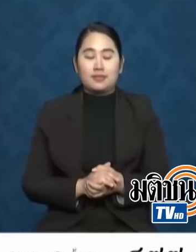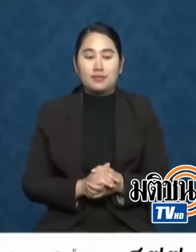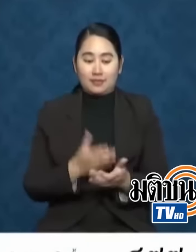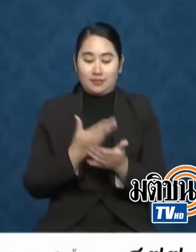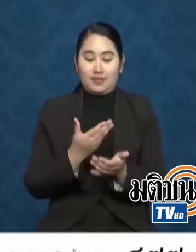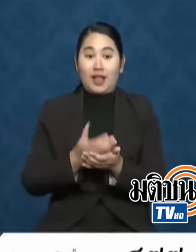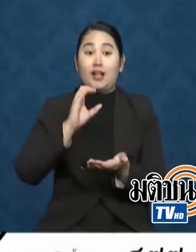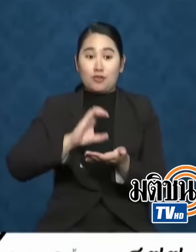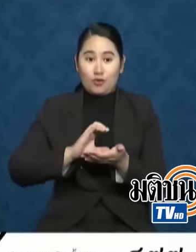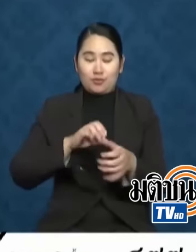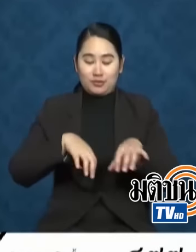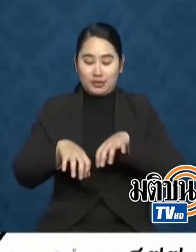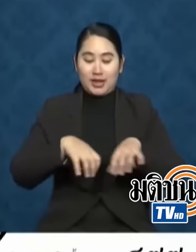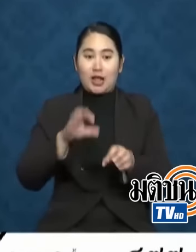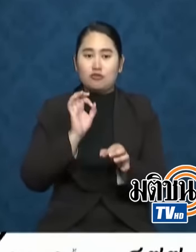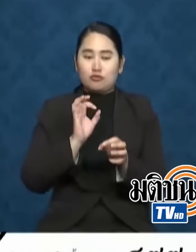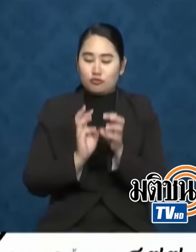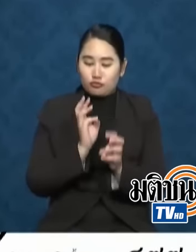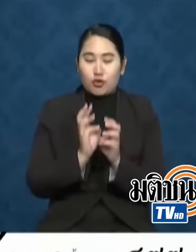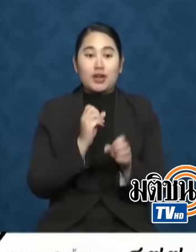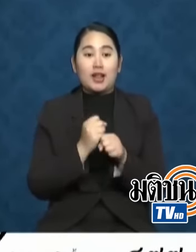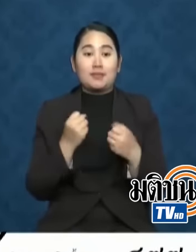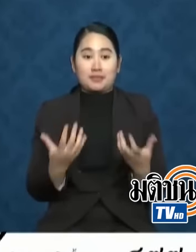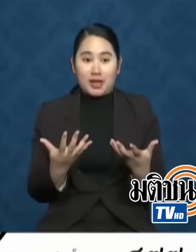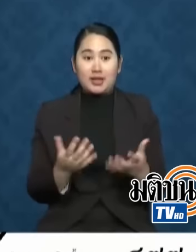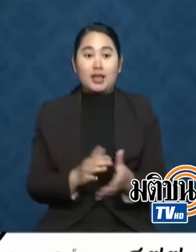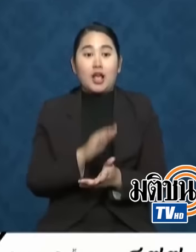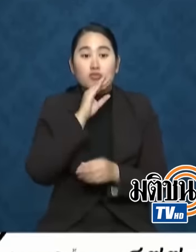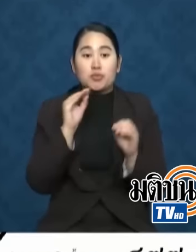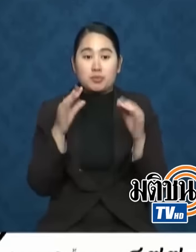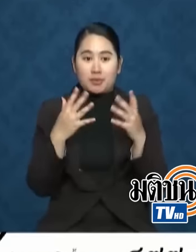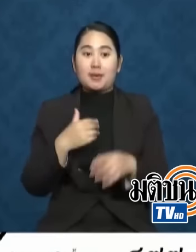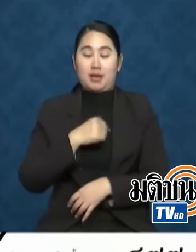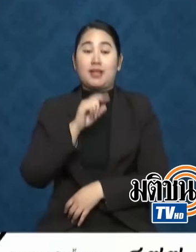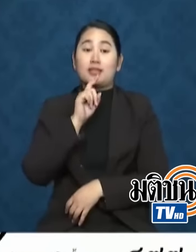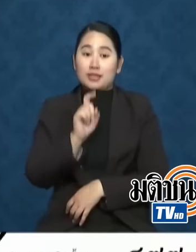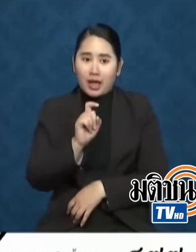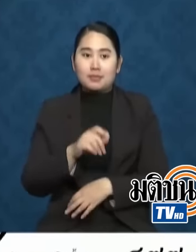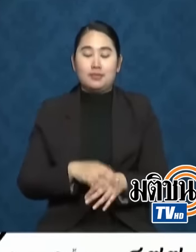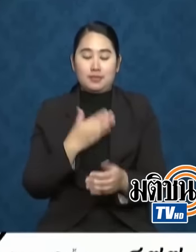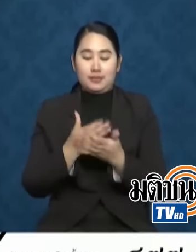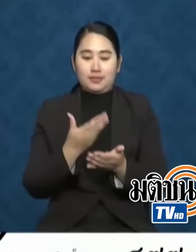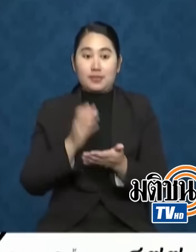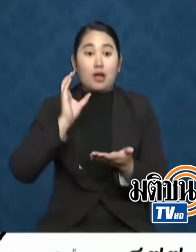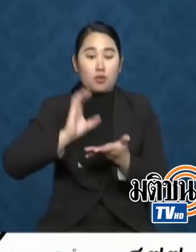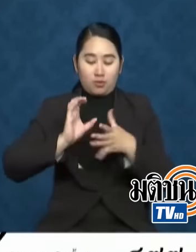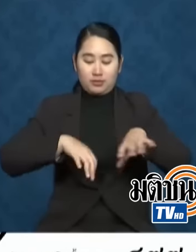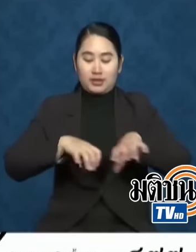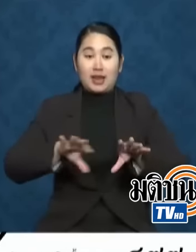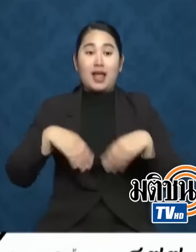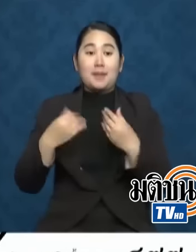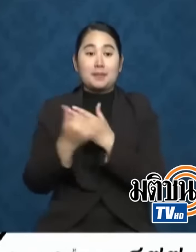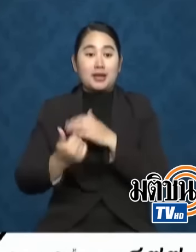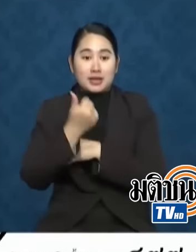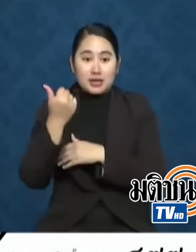ณส่วนนี้กับเรื่องฝุ่นพิษข้ามแดนอย่างไรหรือไม่เพราะถ้าไม่ผมขอทราบว่าท่านมีงบประมาณที่พร้อมที่จะจัดตรงนี้ให้กับประเทศเพื่อนบ้